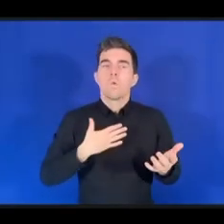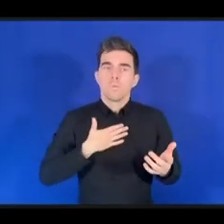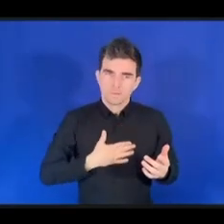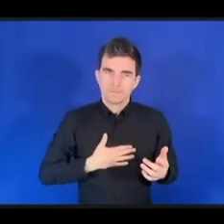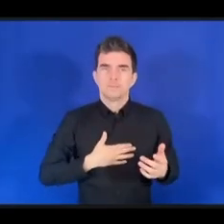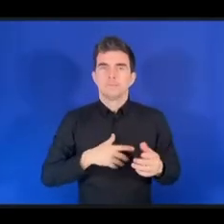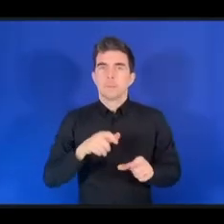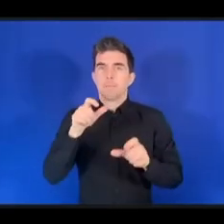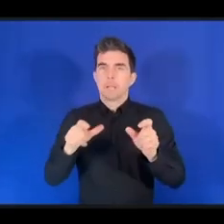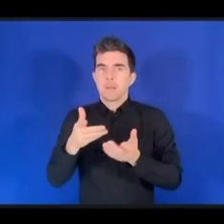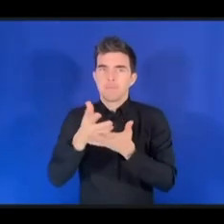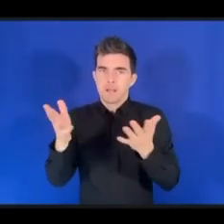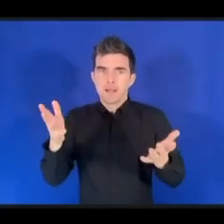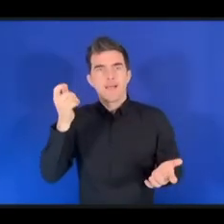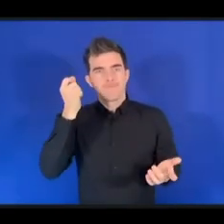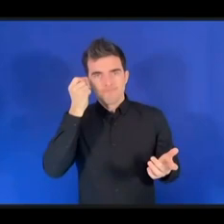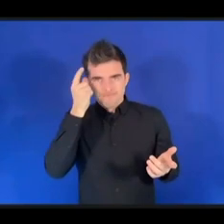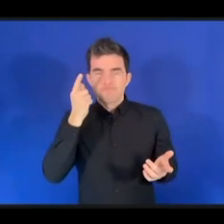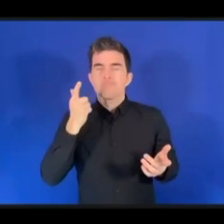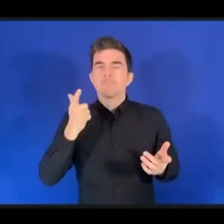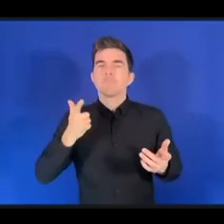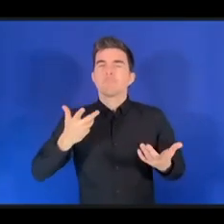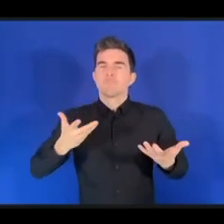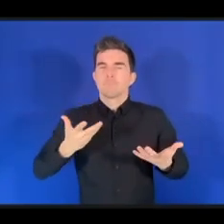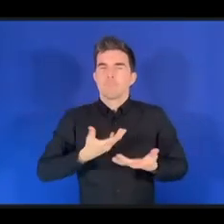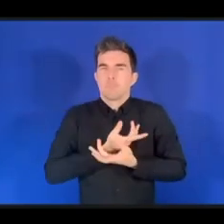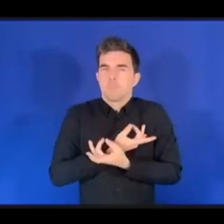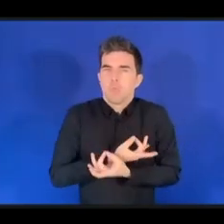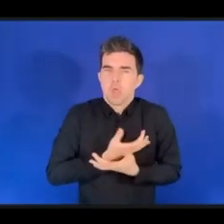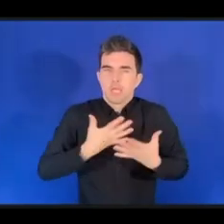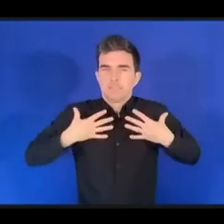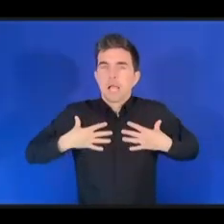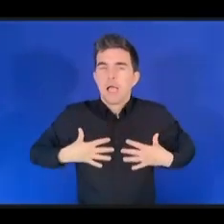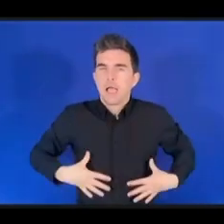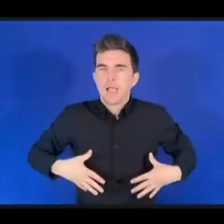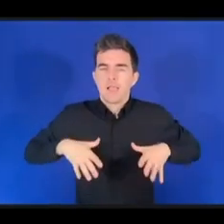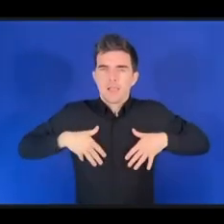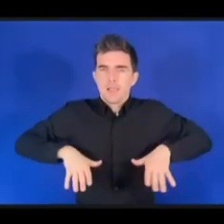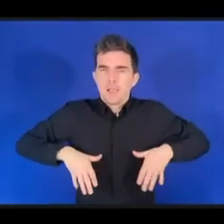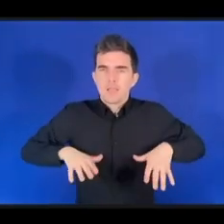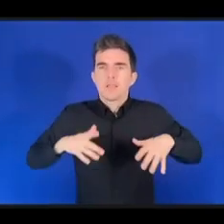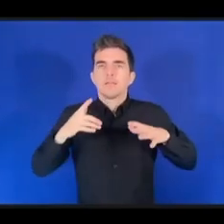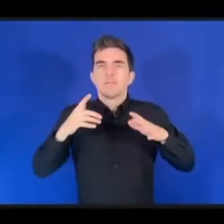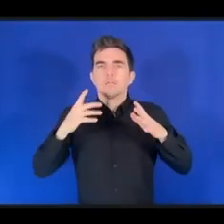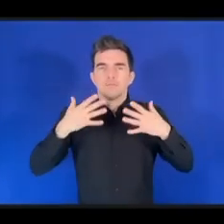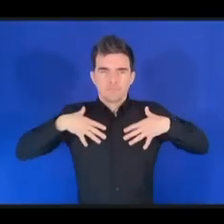看到京都佛教的发展，